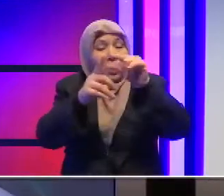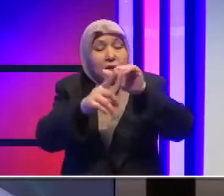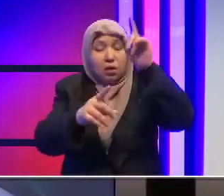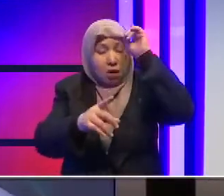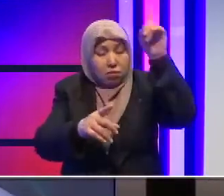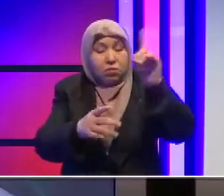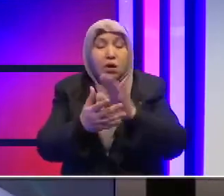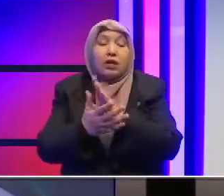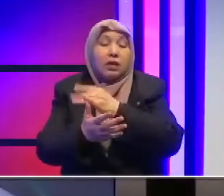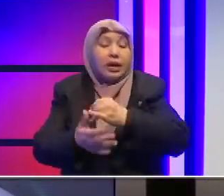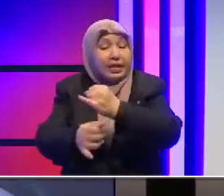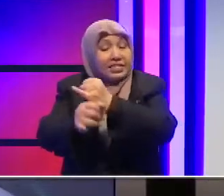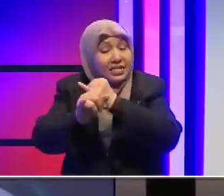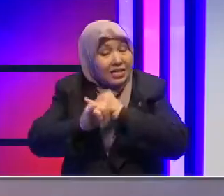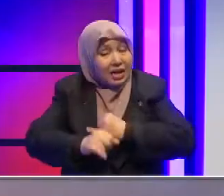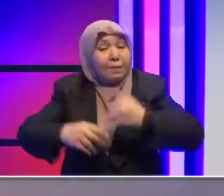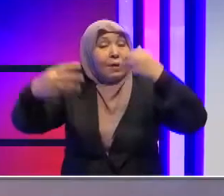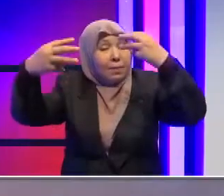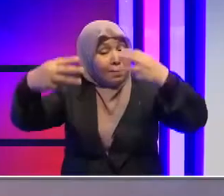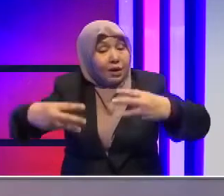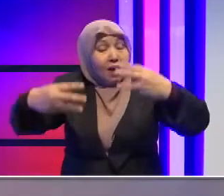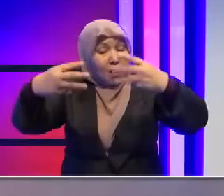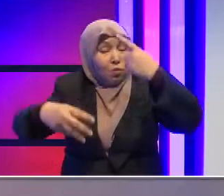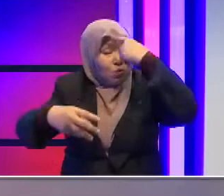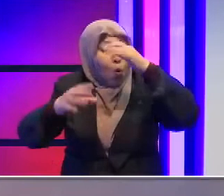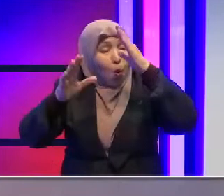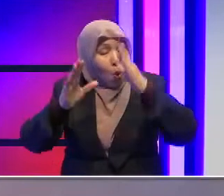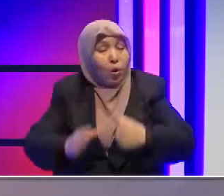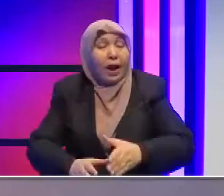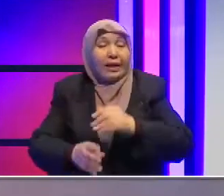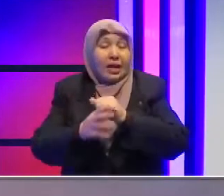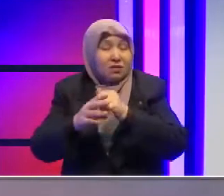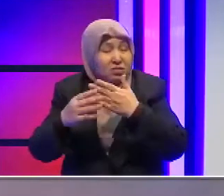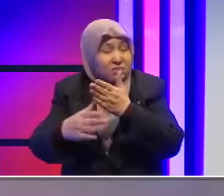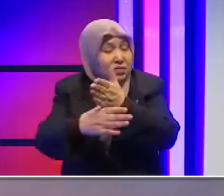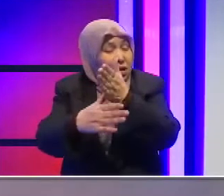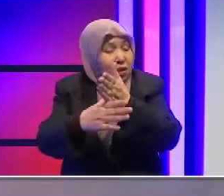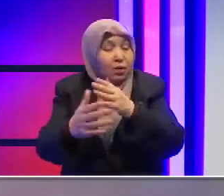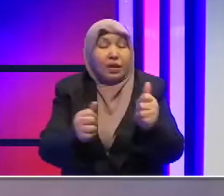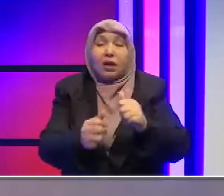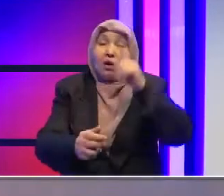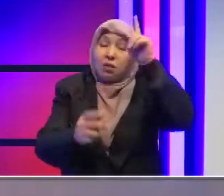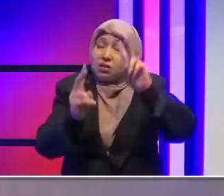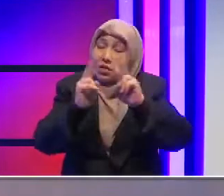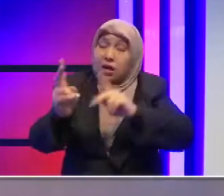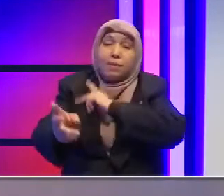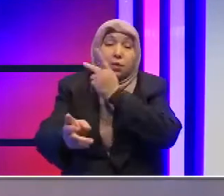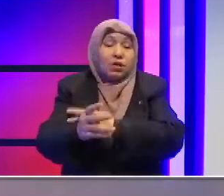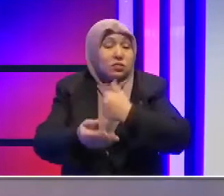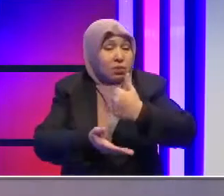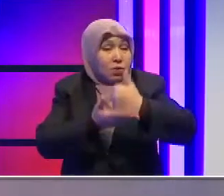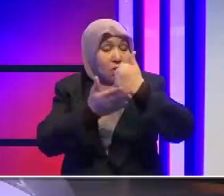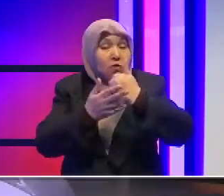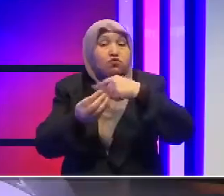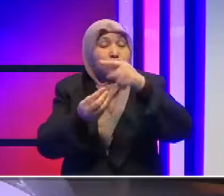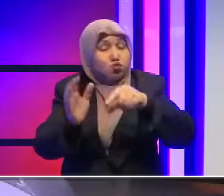Ayat 39, diizinkan berperang bagi orang-orang yang diperangi kerana sesungguhnya mereka dizalimi dan sesungguhnya Allah Maha Berkuasa menolong mereka itu. Surah